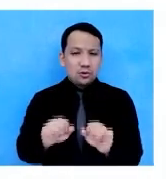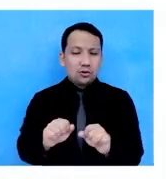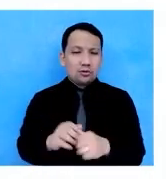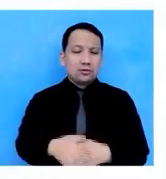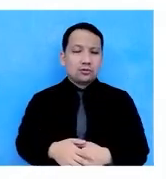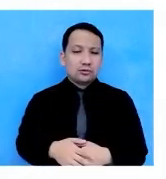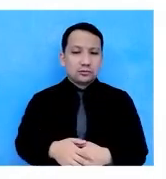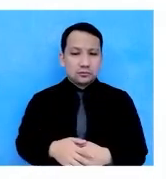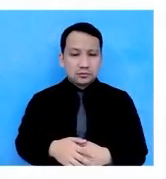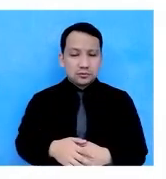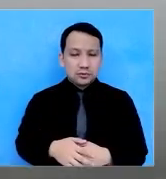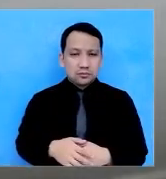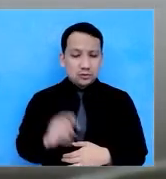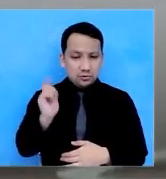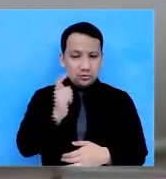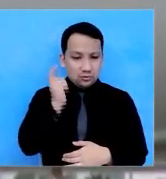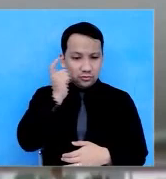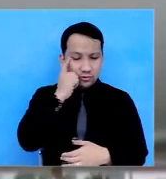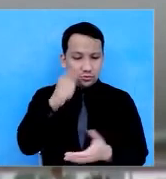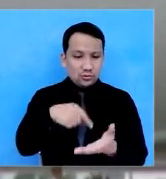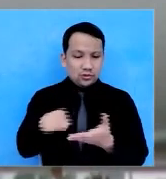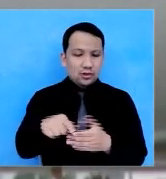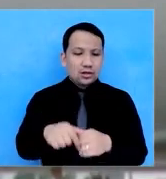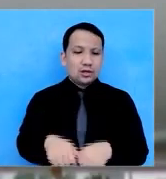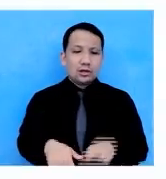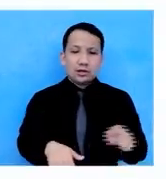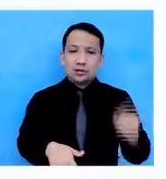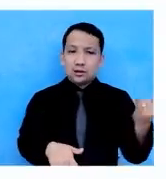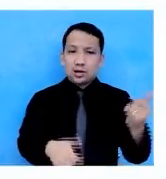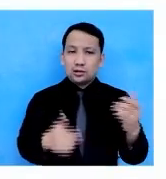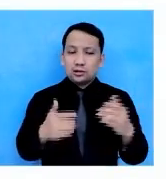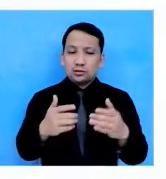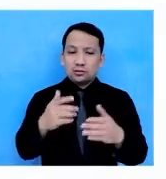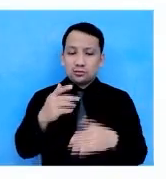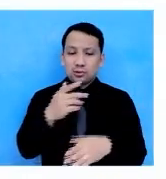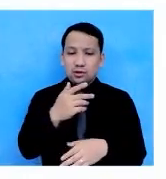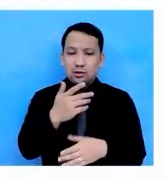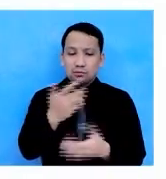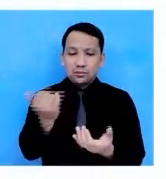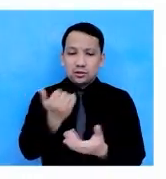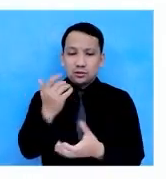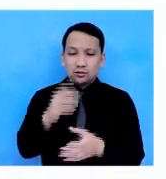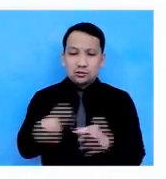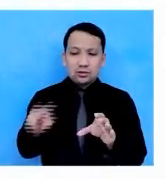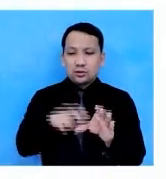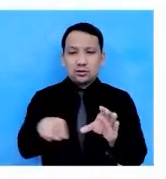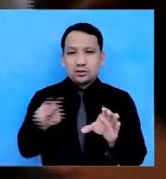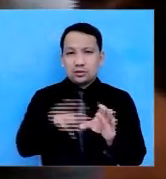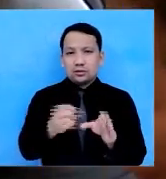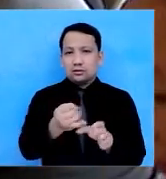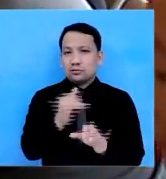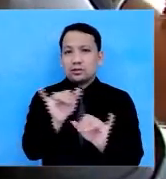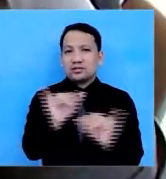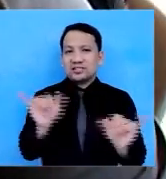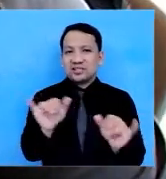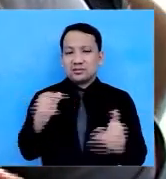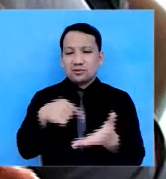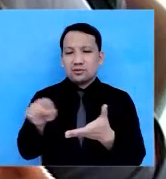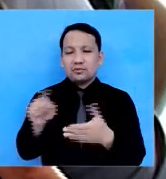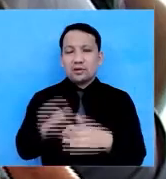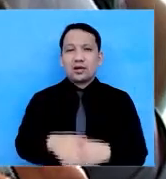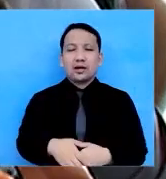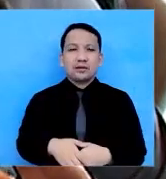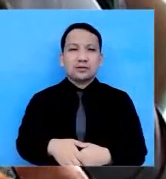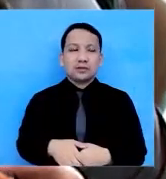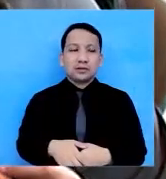that the government is paying for. In regards of the plane, kahit naman ilan ang isakay mo yan, pareho lang ibabayad mo. Partikular na binanggit